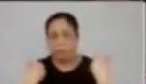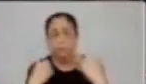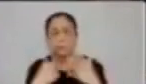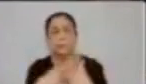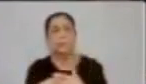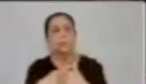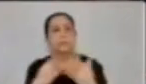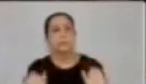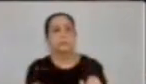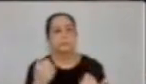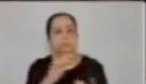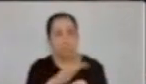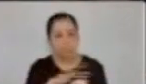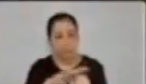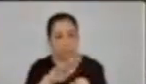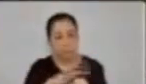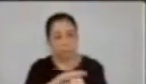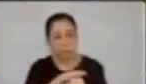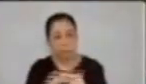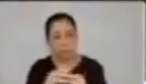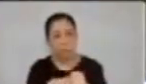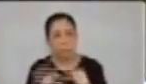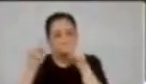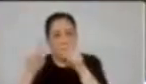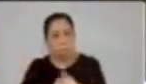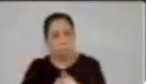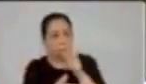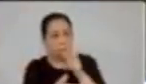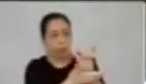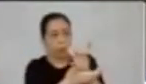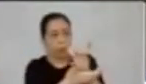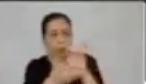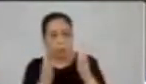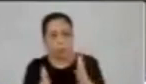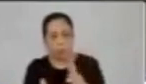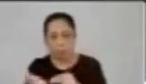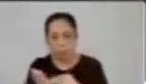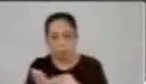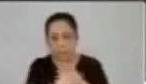have 300 vaccinators